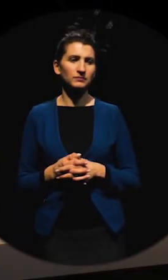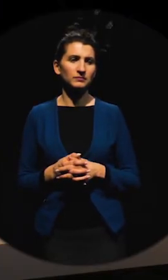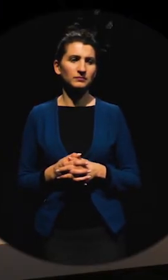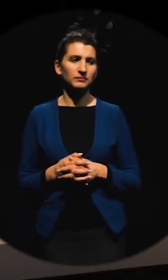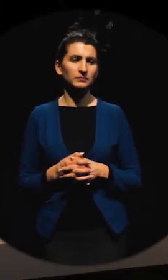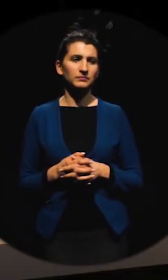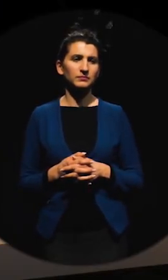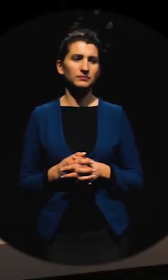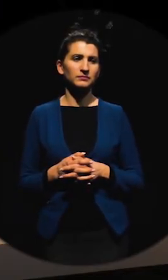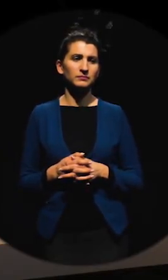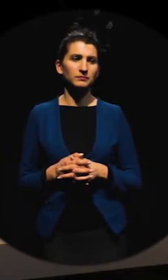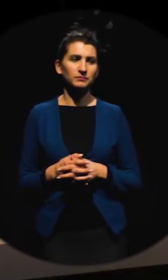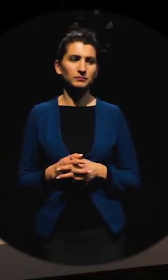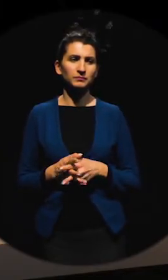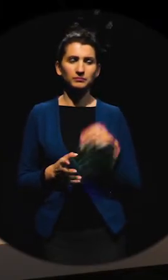jako